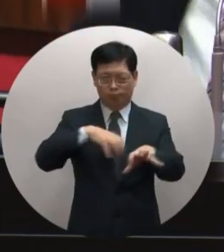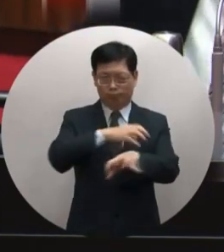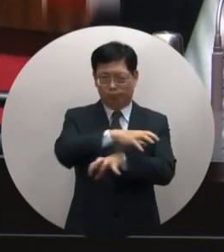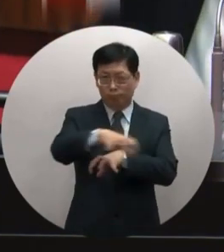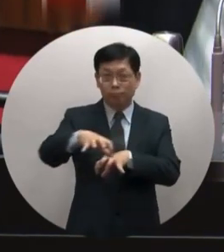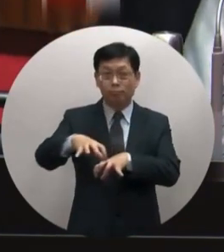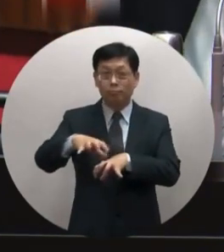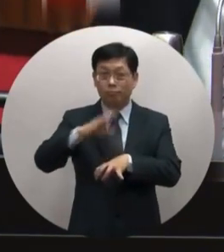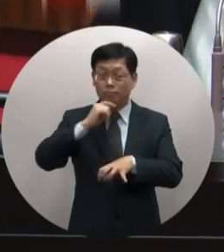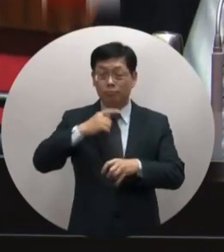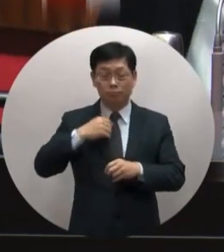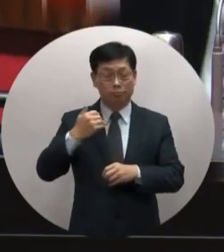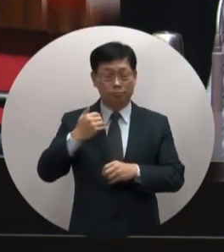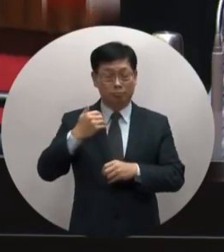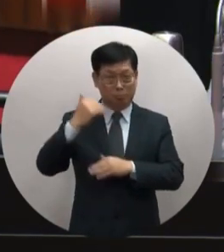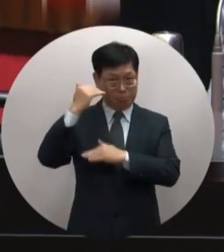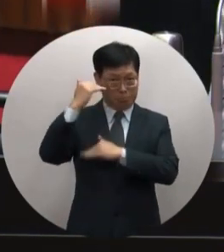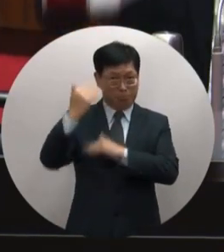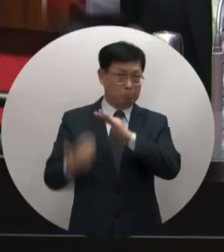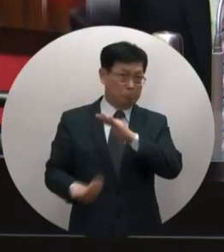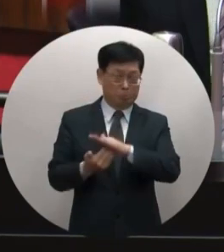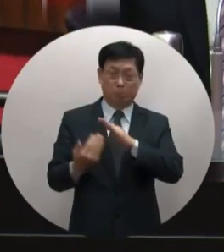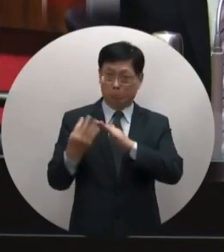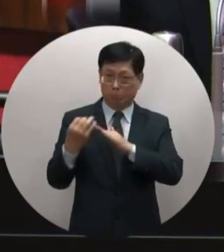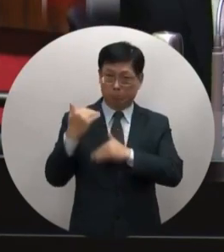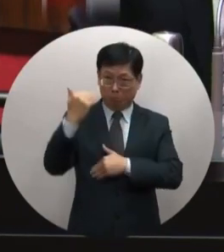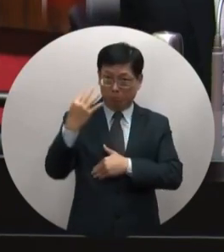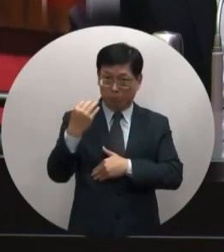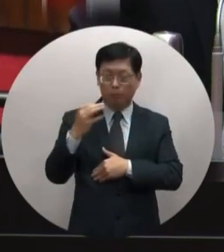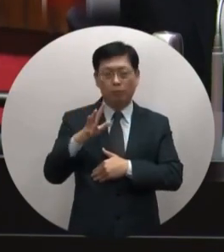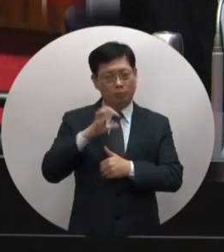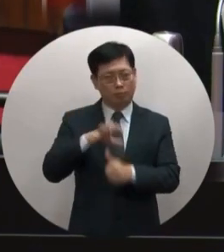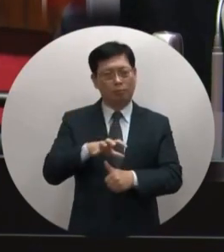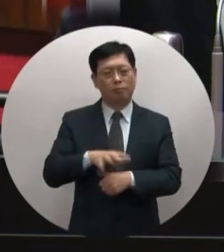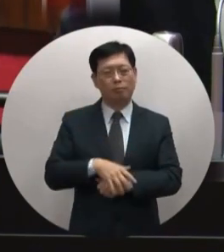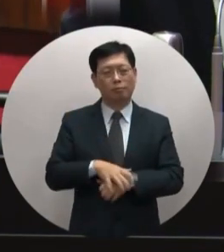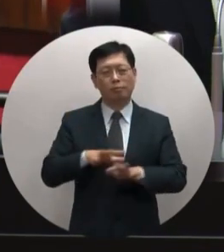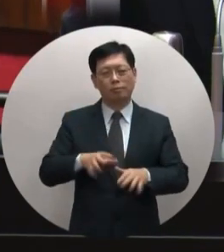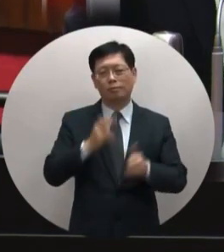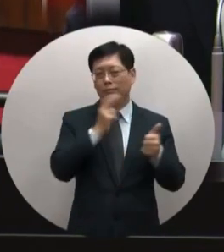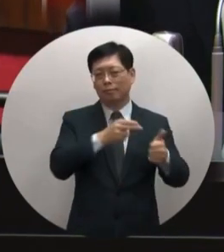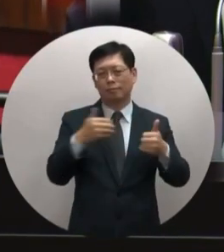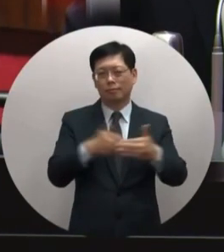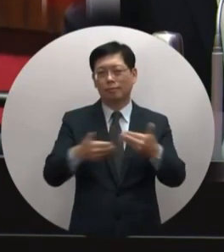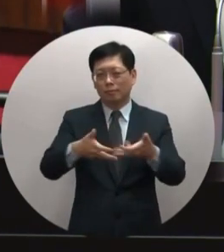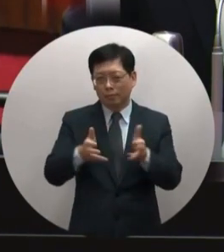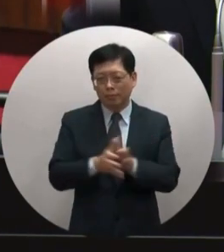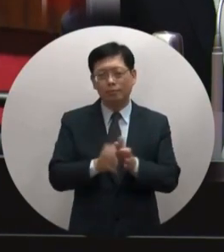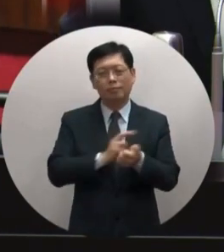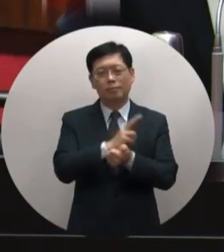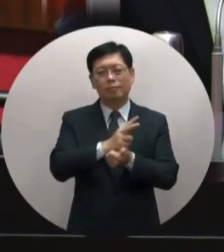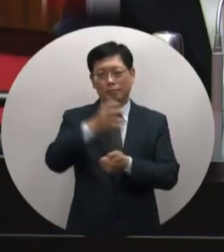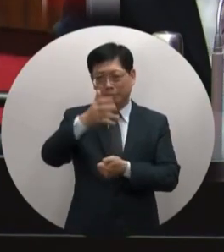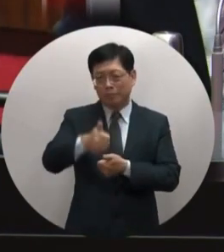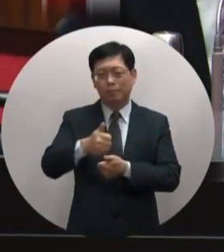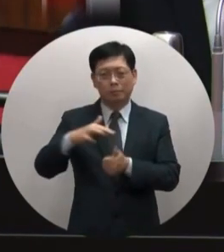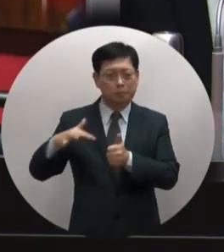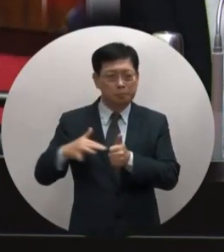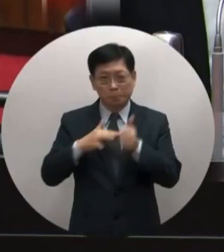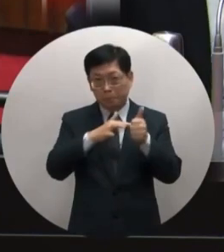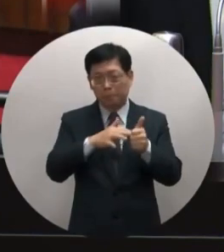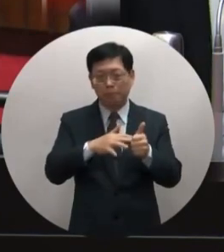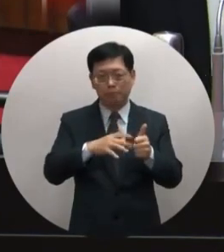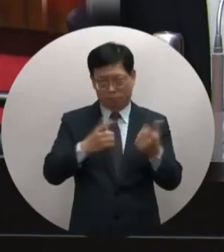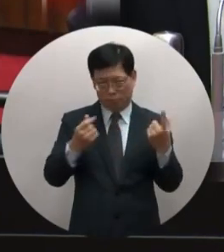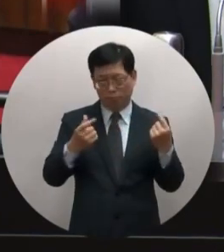那個線高的問題所以這個我要請交通部拜託林部長率首屬